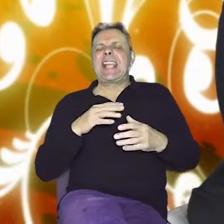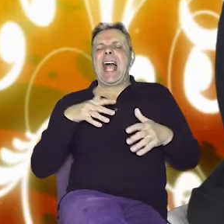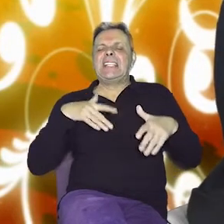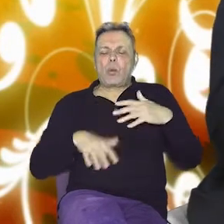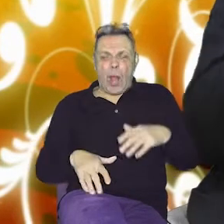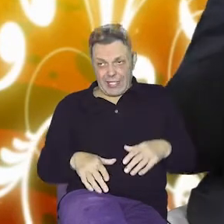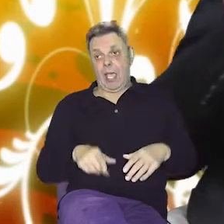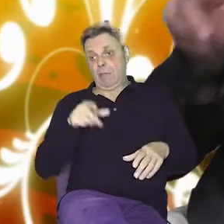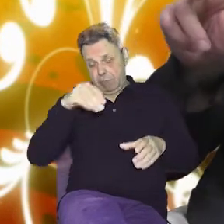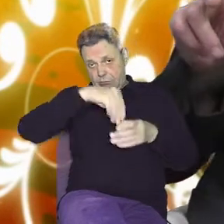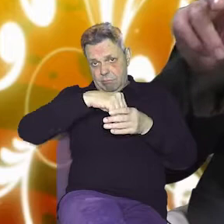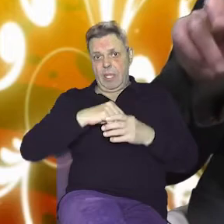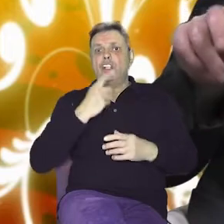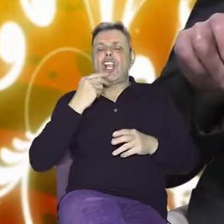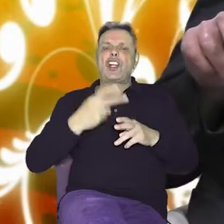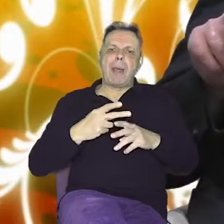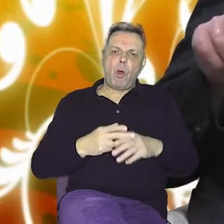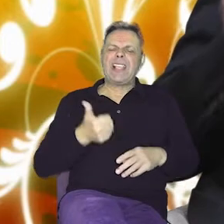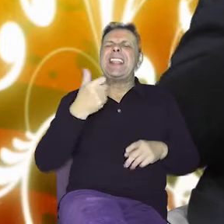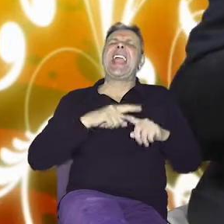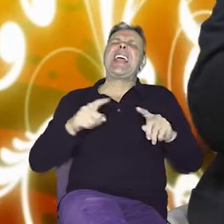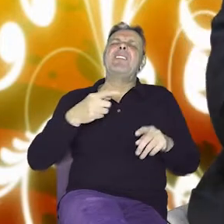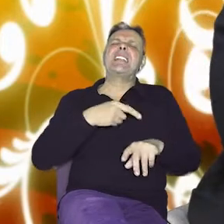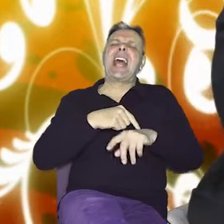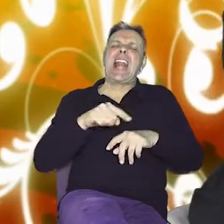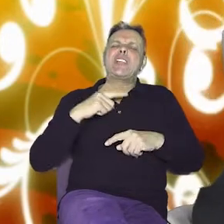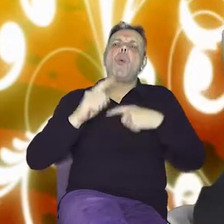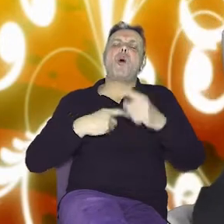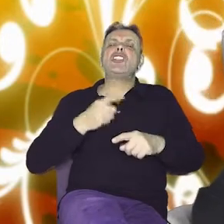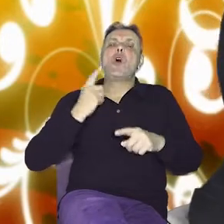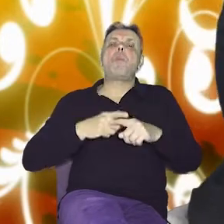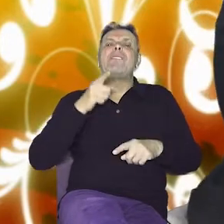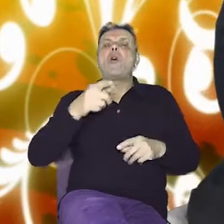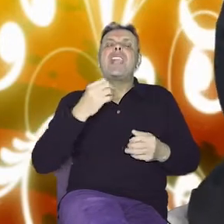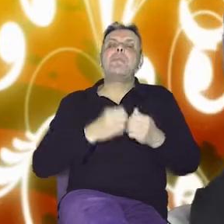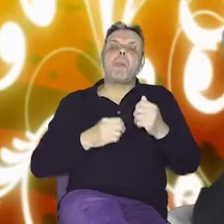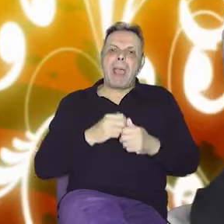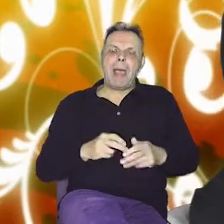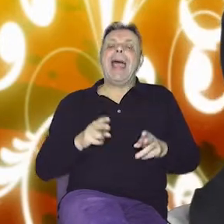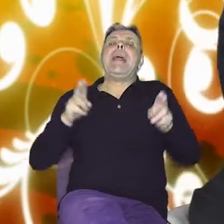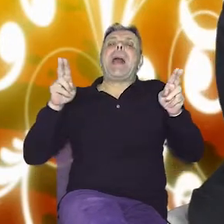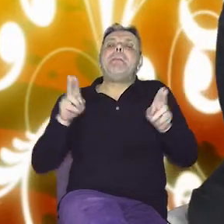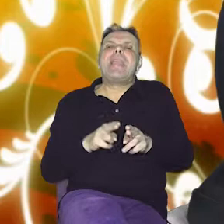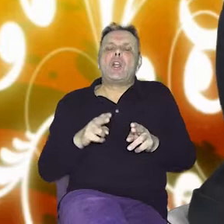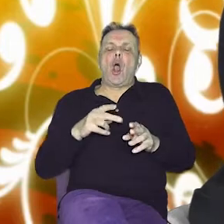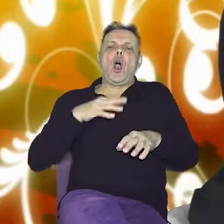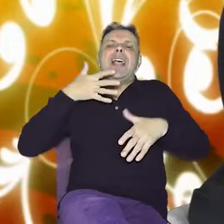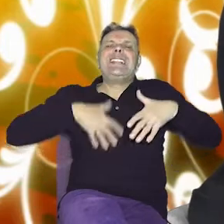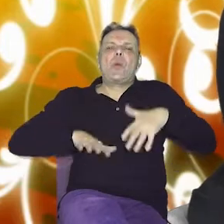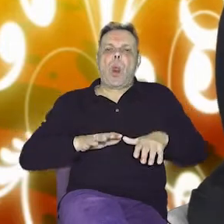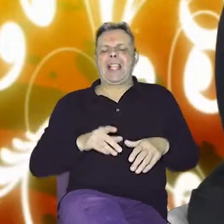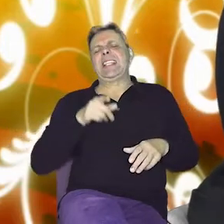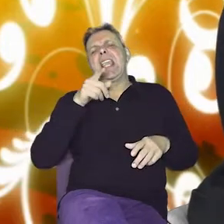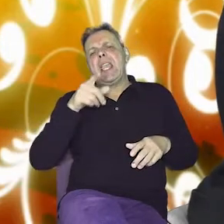kod dijabetesa, jedne vrste rana su posljedica upravo tih problema na mikrocirkulaciji, dakle